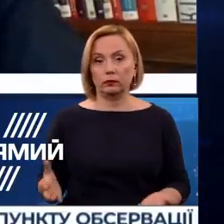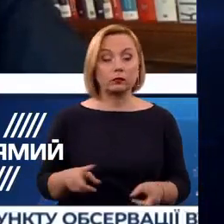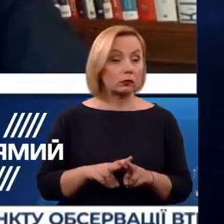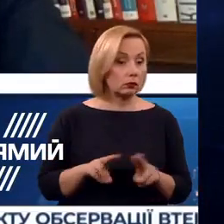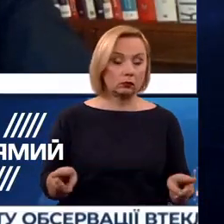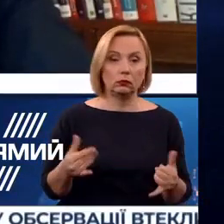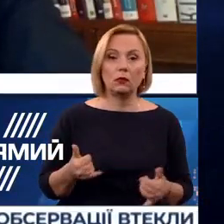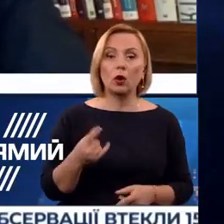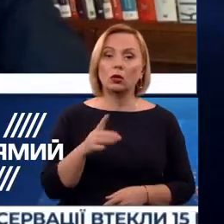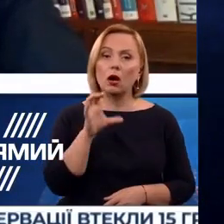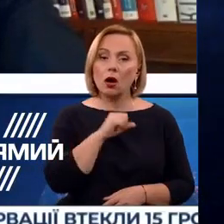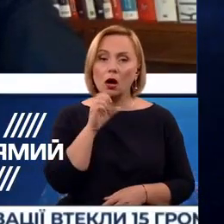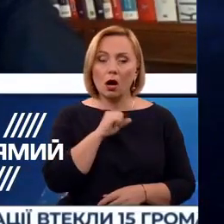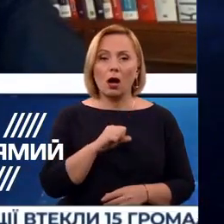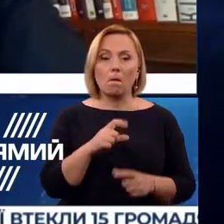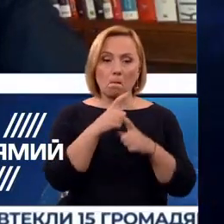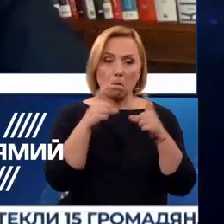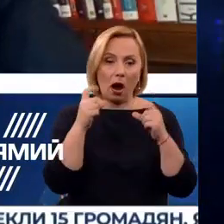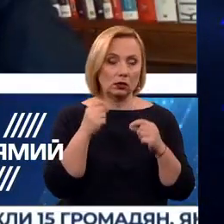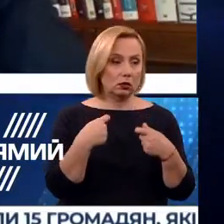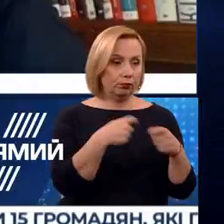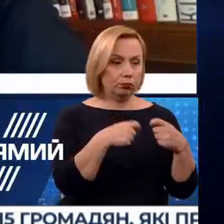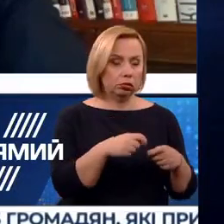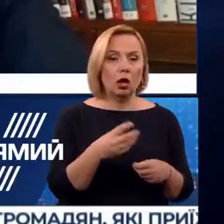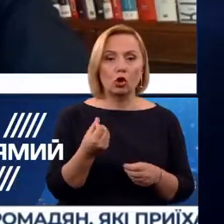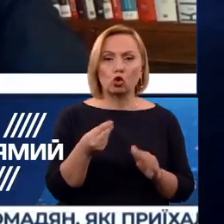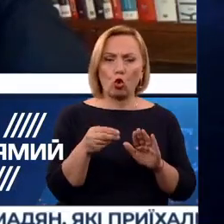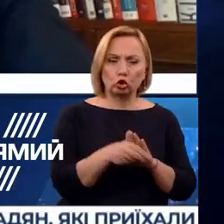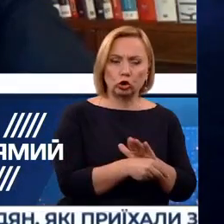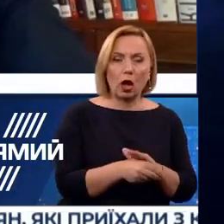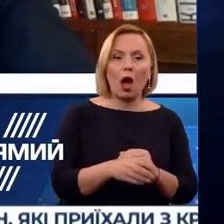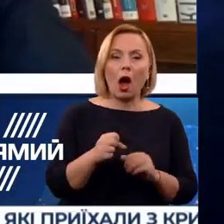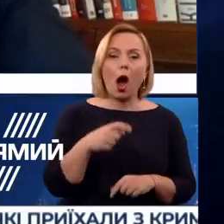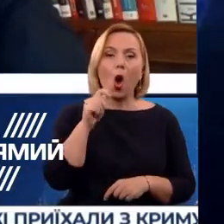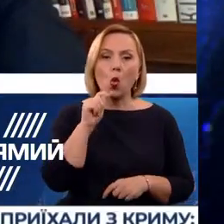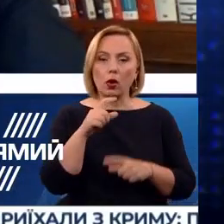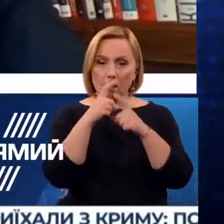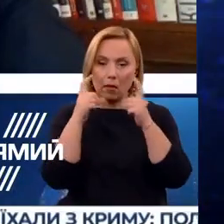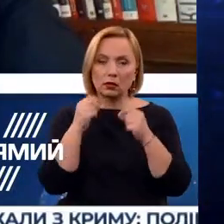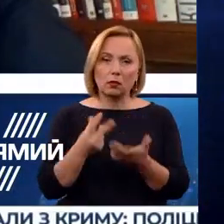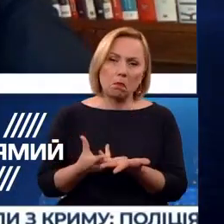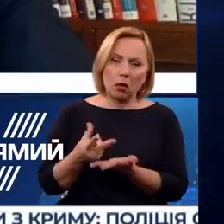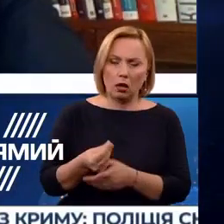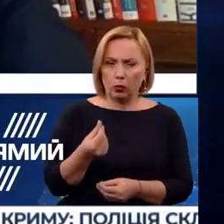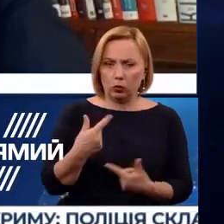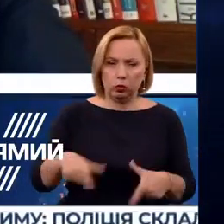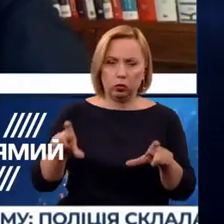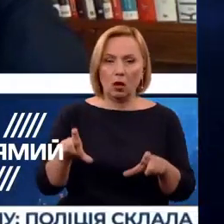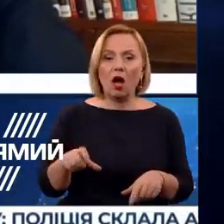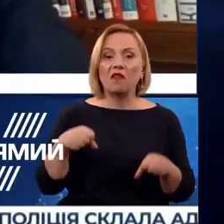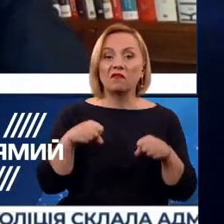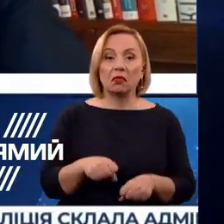Мародери. Одні вивозять маски і гроші ховають в офшорах, а українці потім за ті маски переплачують по 300 гривень. І немає ні влади,